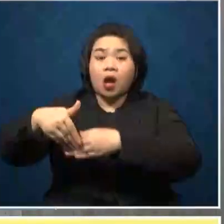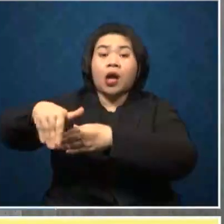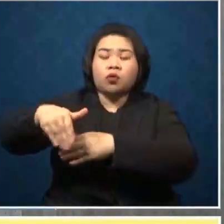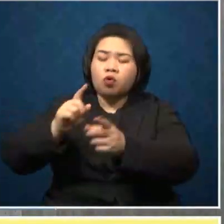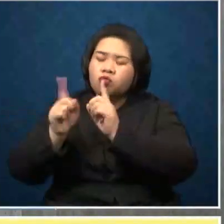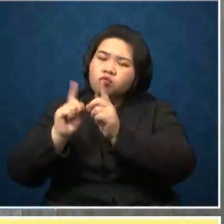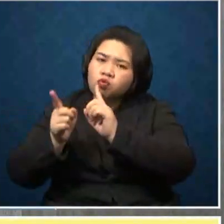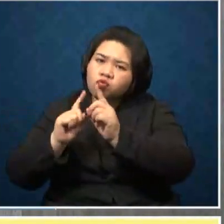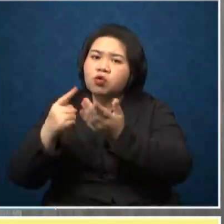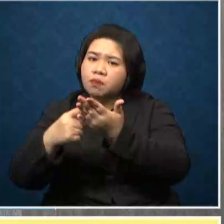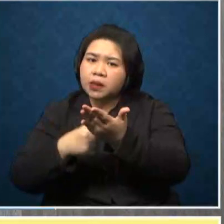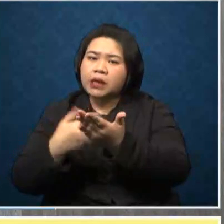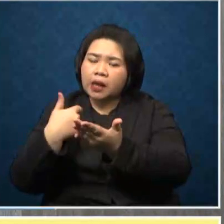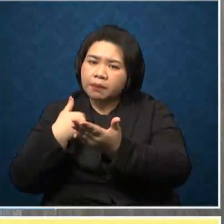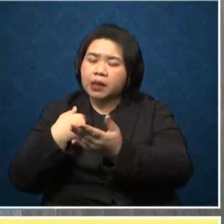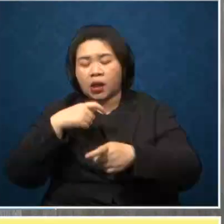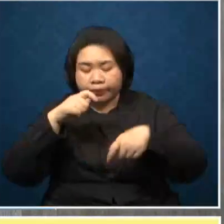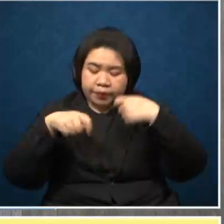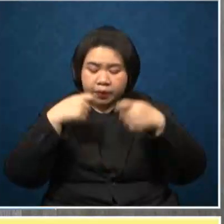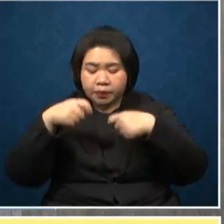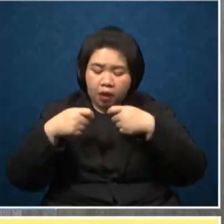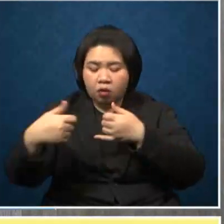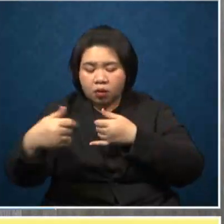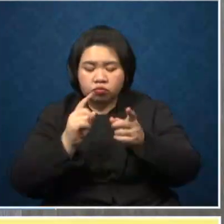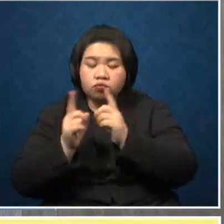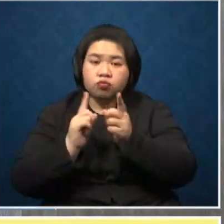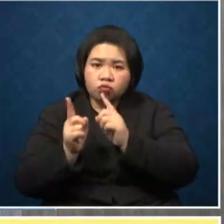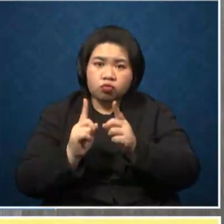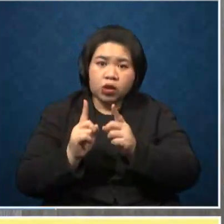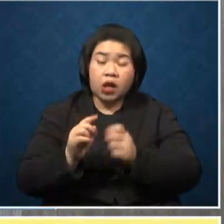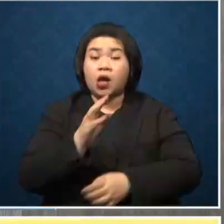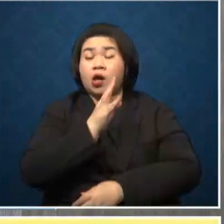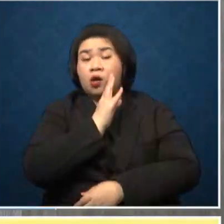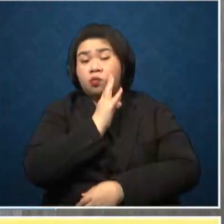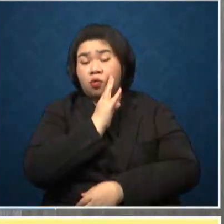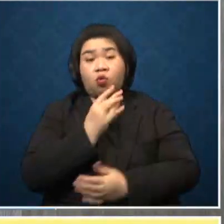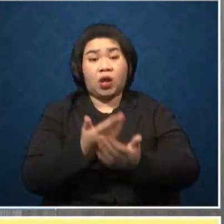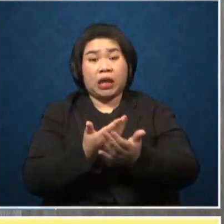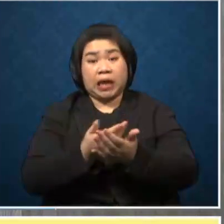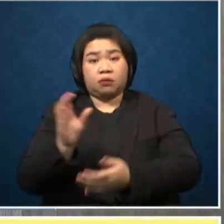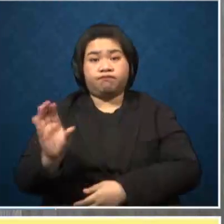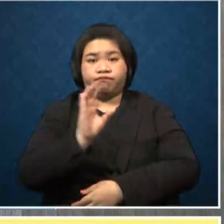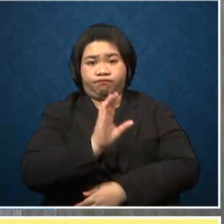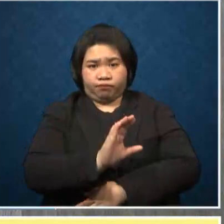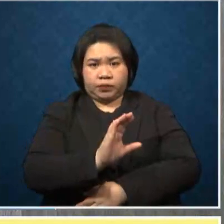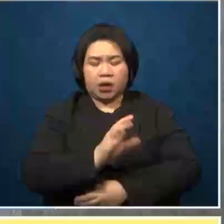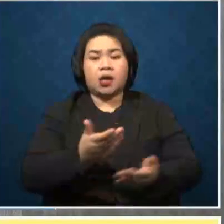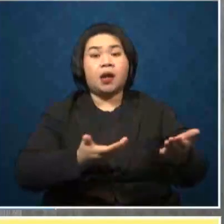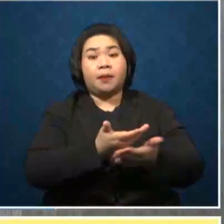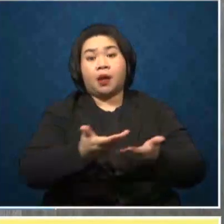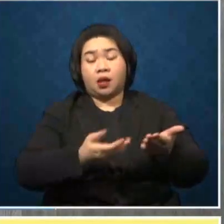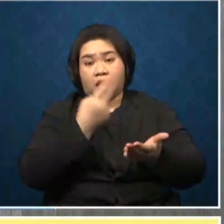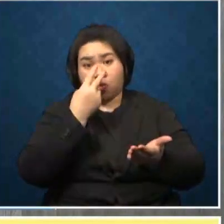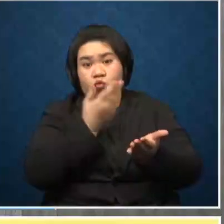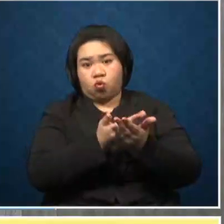ห้องระหว่างรับประทานอาหารเวลาตั้งงบประมาณพิจารณางบประมาณให้สอดคล้อง